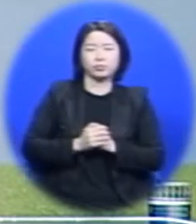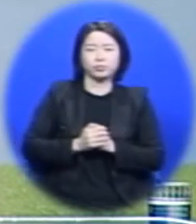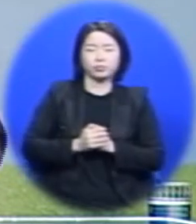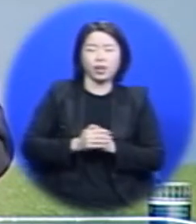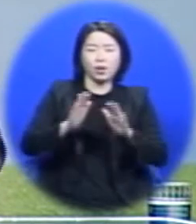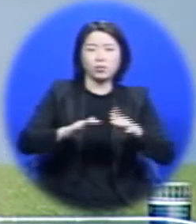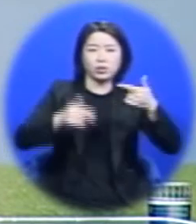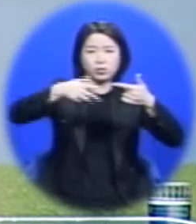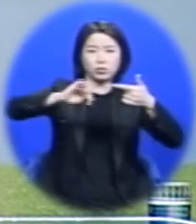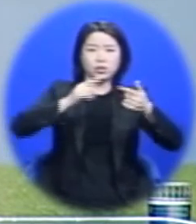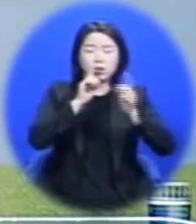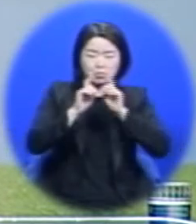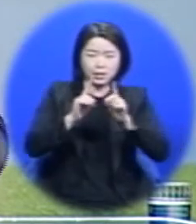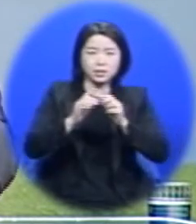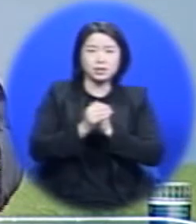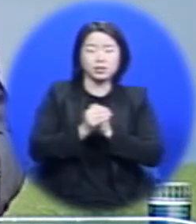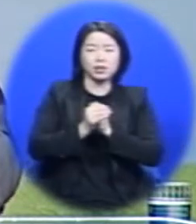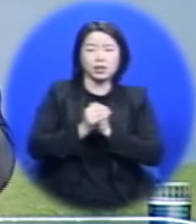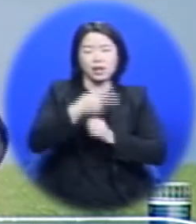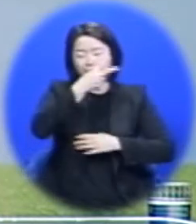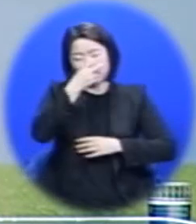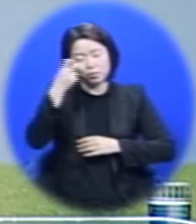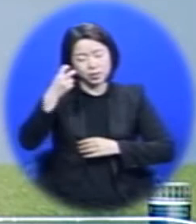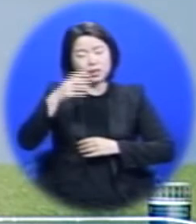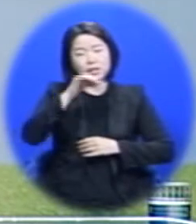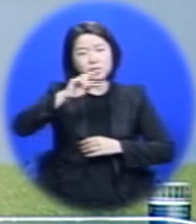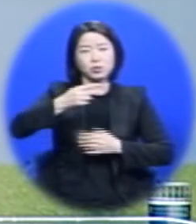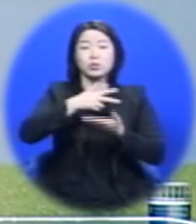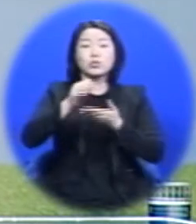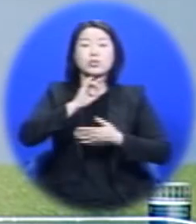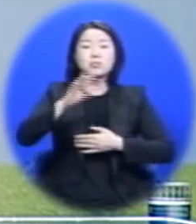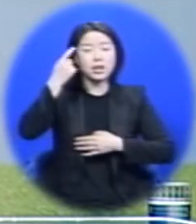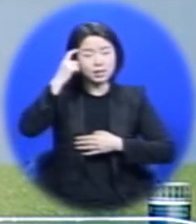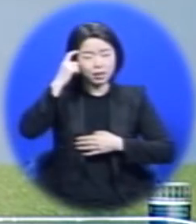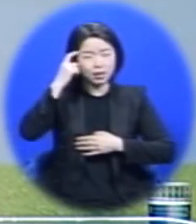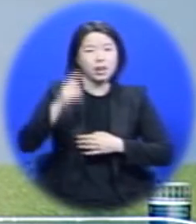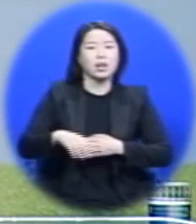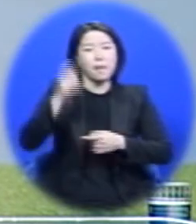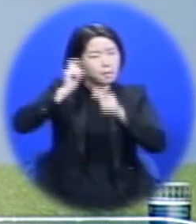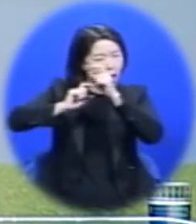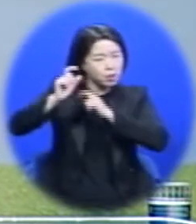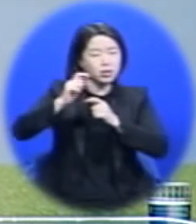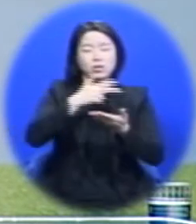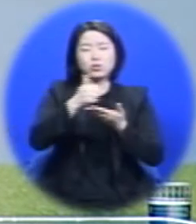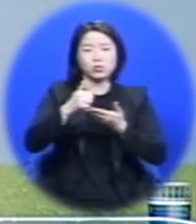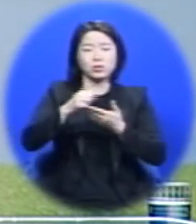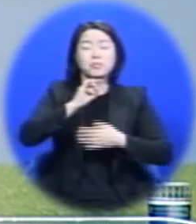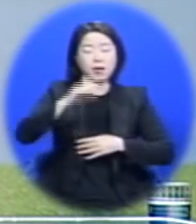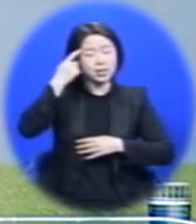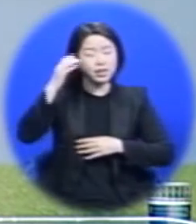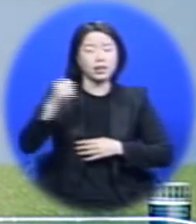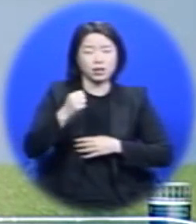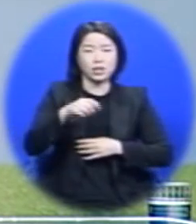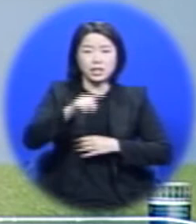오늘 6절 말씀에 잠자리에 들어서도 주님만을 기억하고 밤을 새우면서도 주님만을 생각합니다.